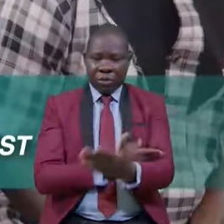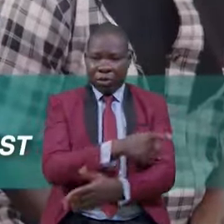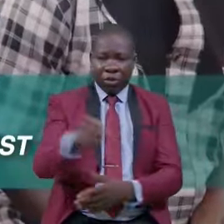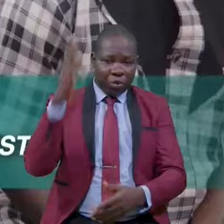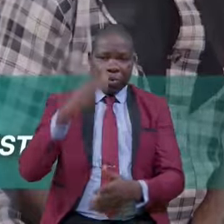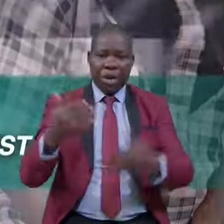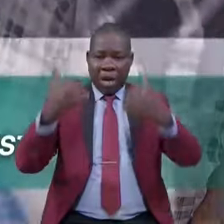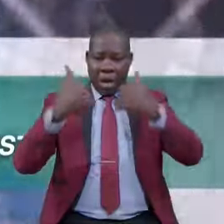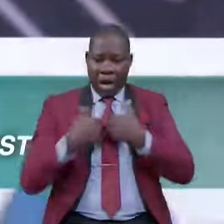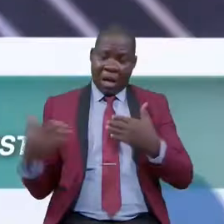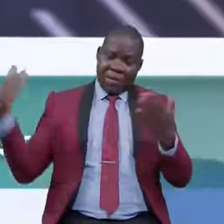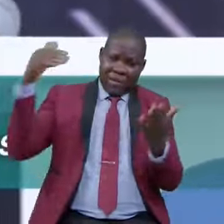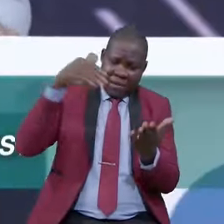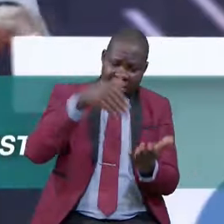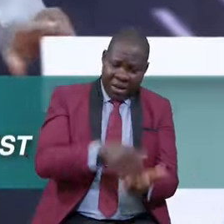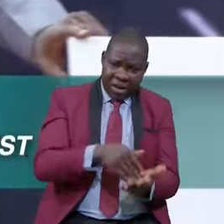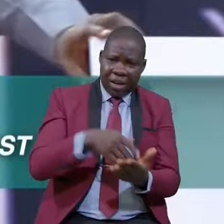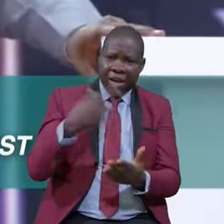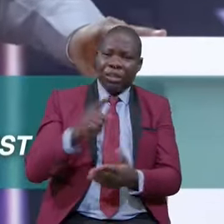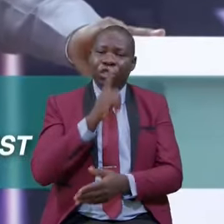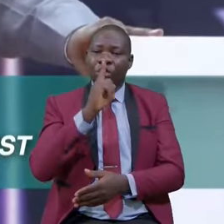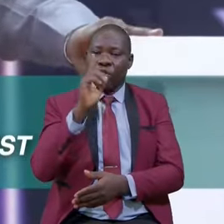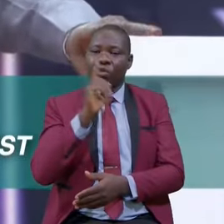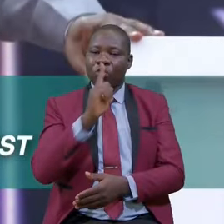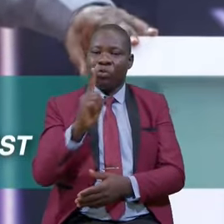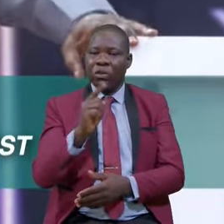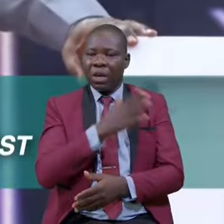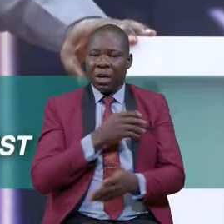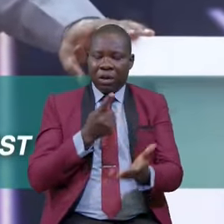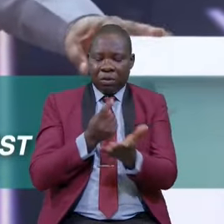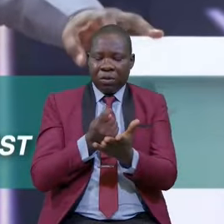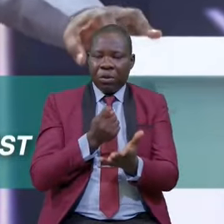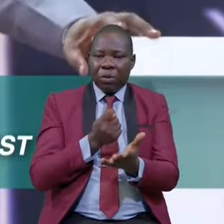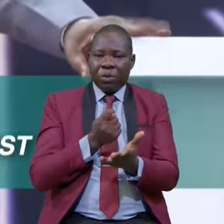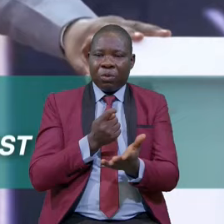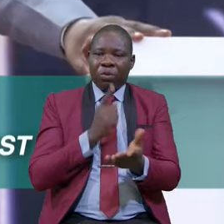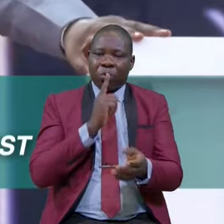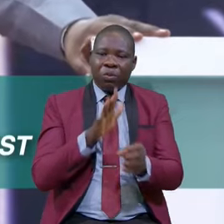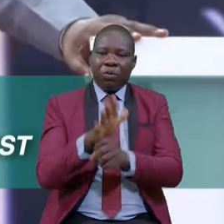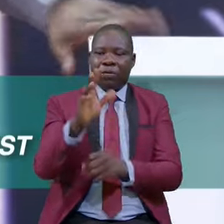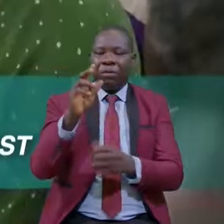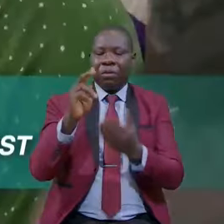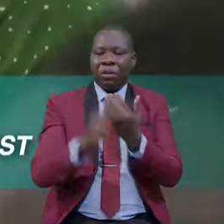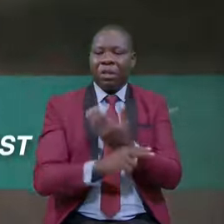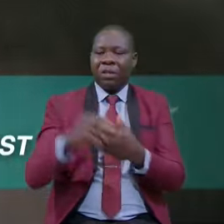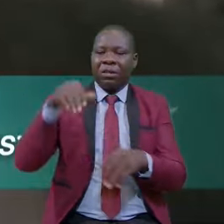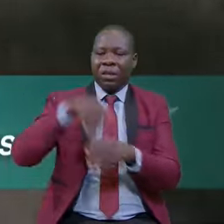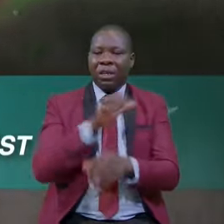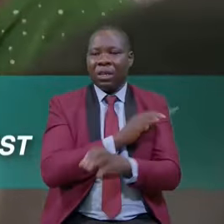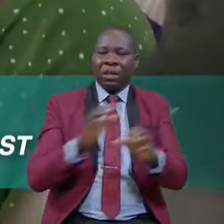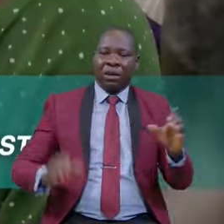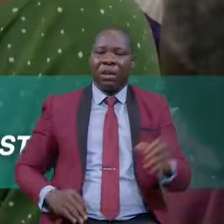You repossess the truth. Tu dois reprendre possession de la vérité et de la vérité en